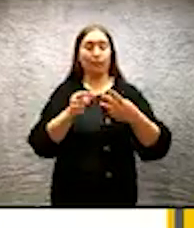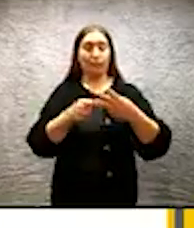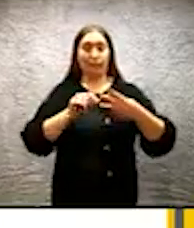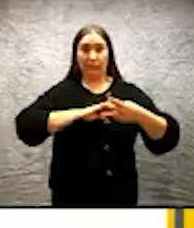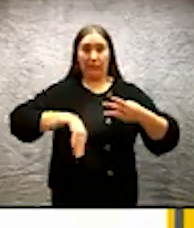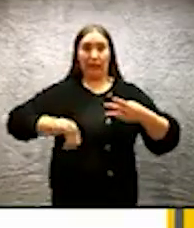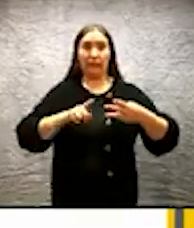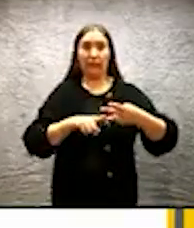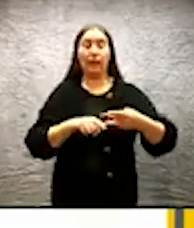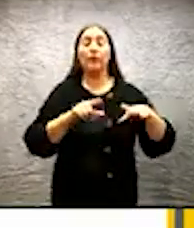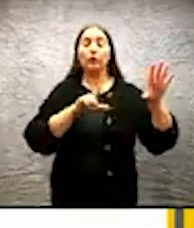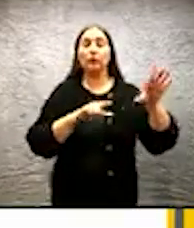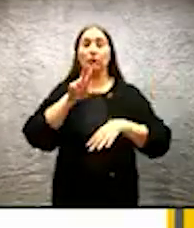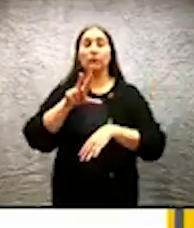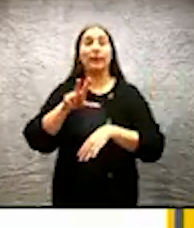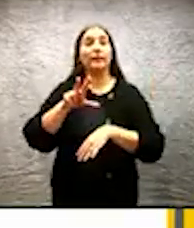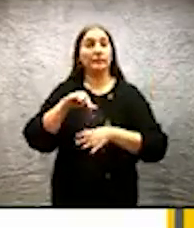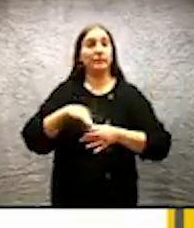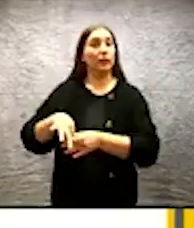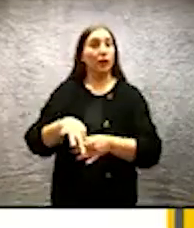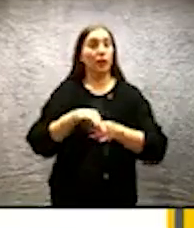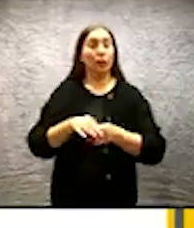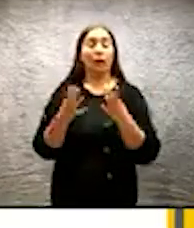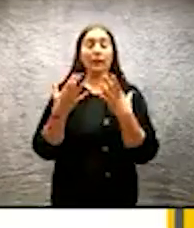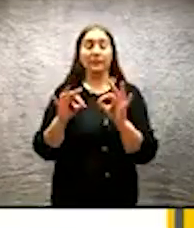Jean, 73 voix, soit